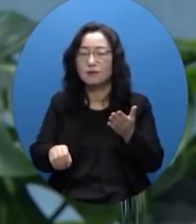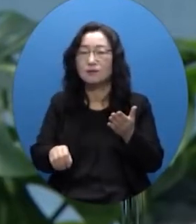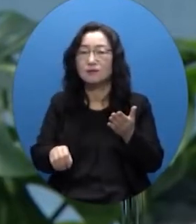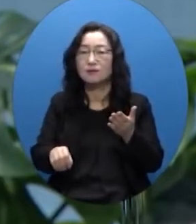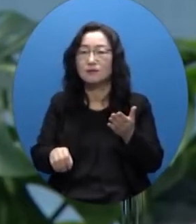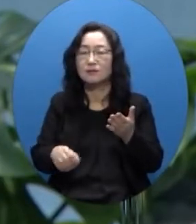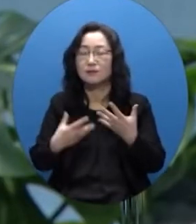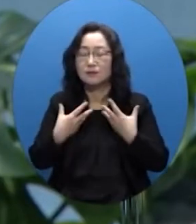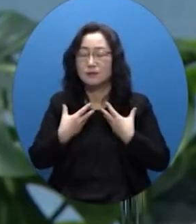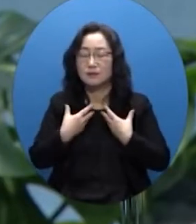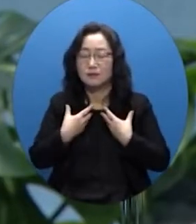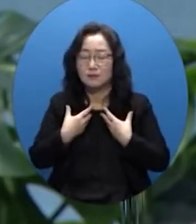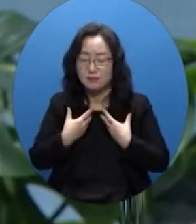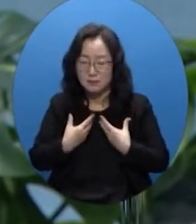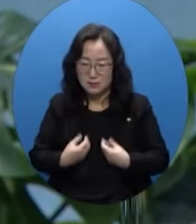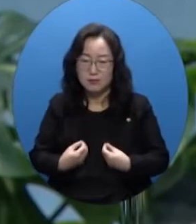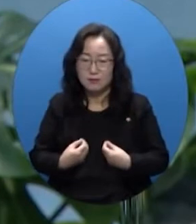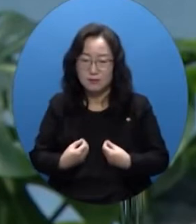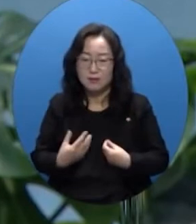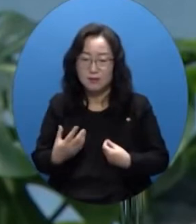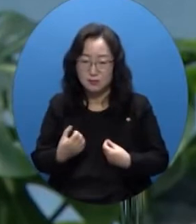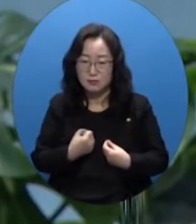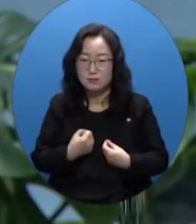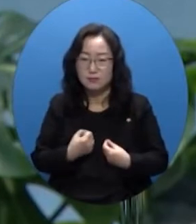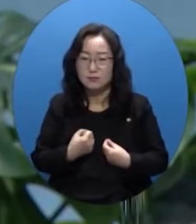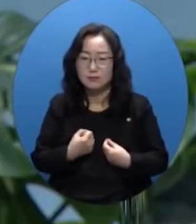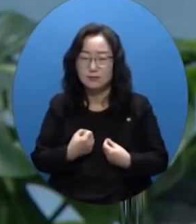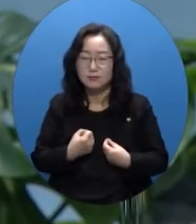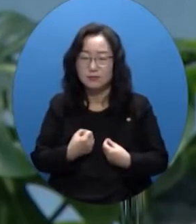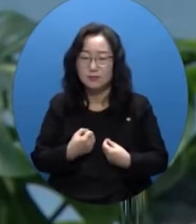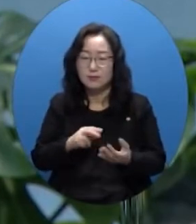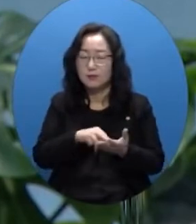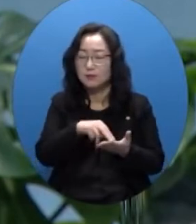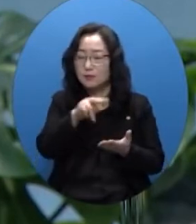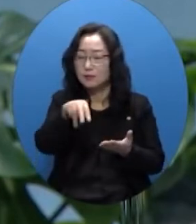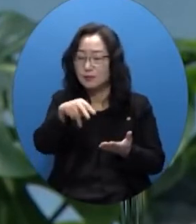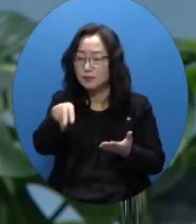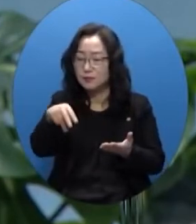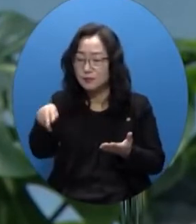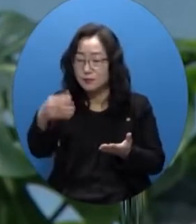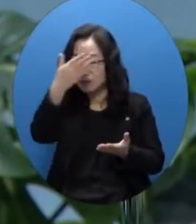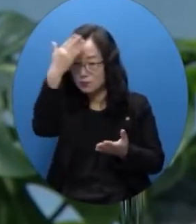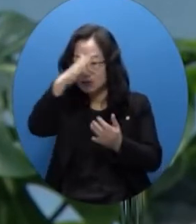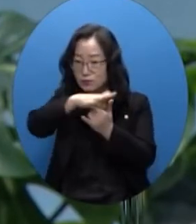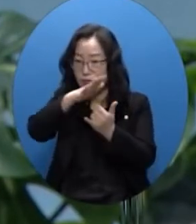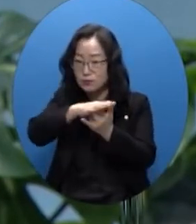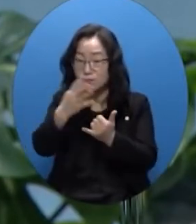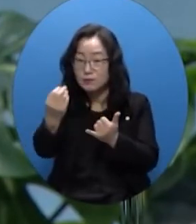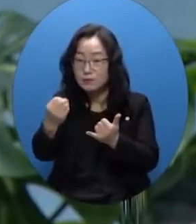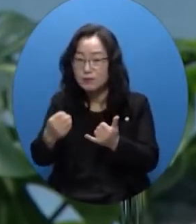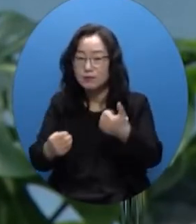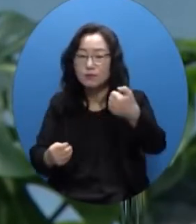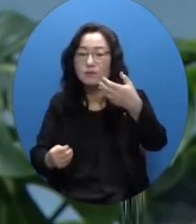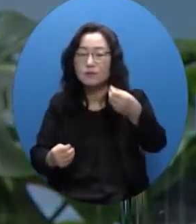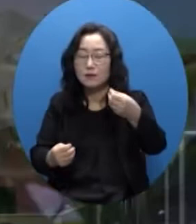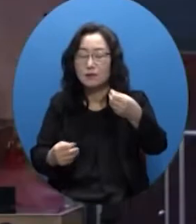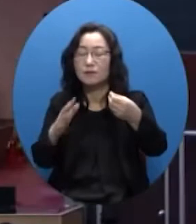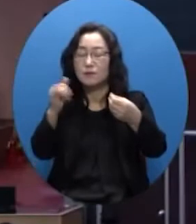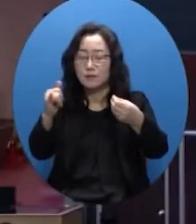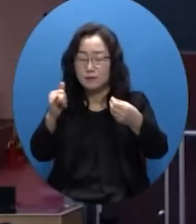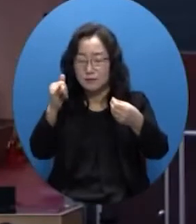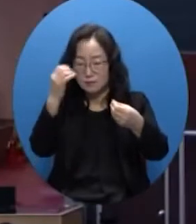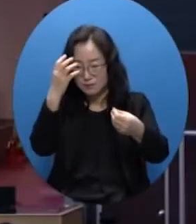짤막 가운데 밖에 떠도는 청소년이 50만명 입니다 50 많구